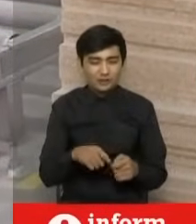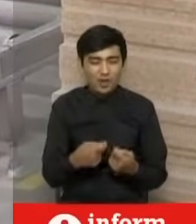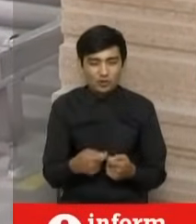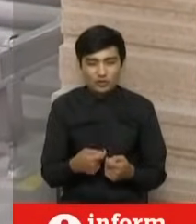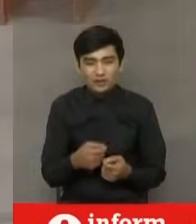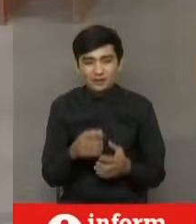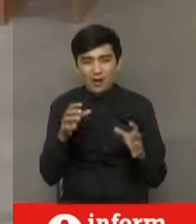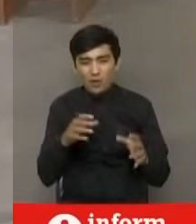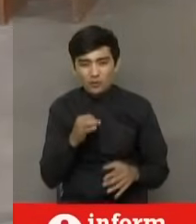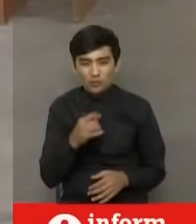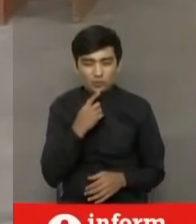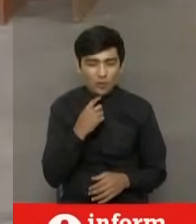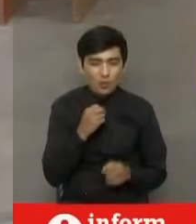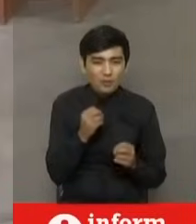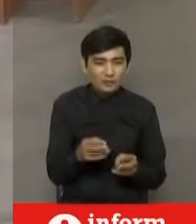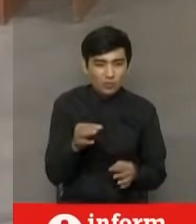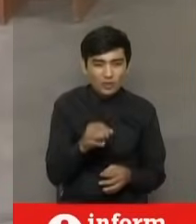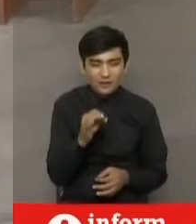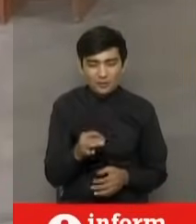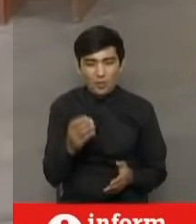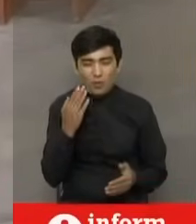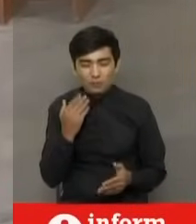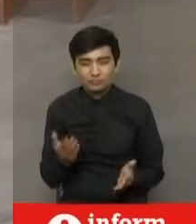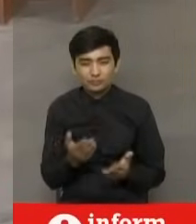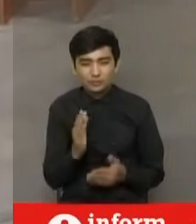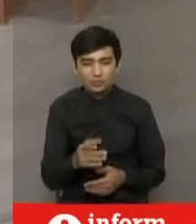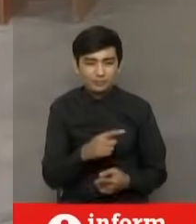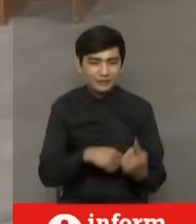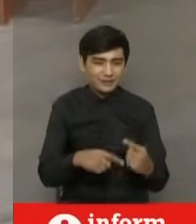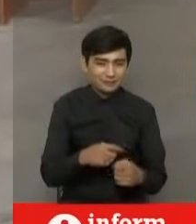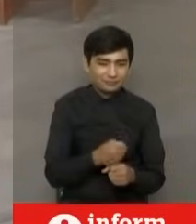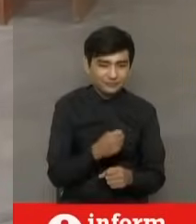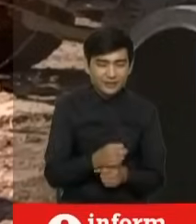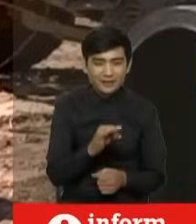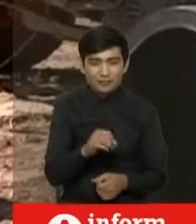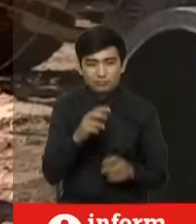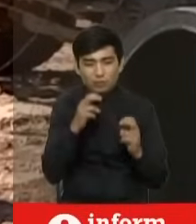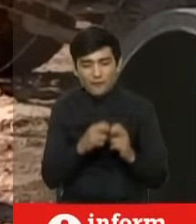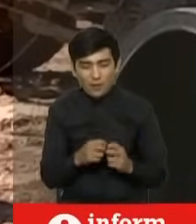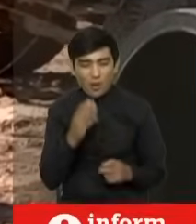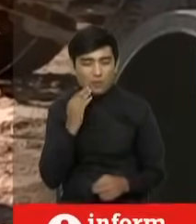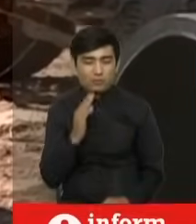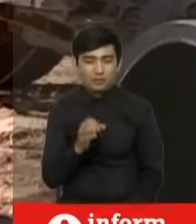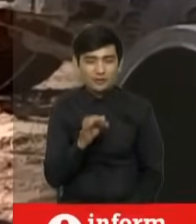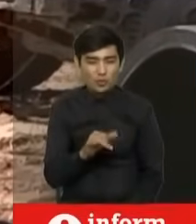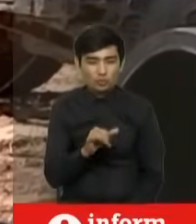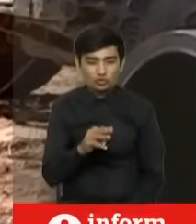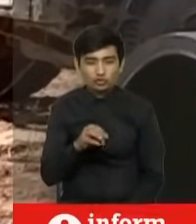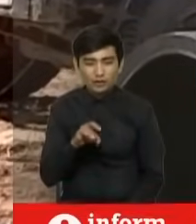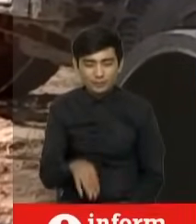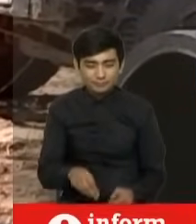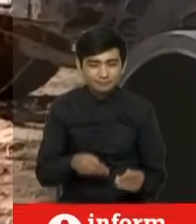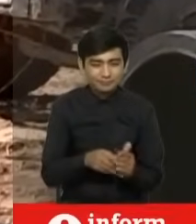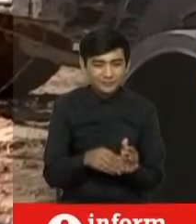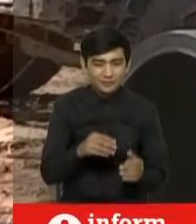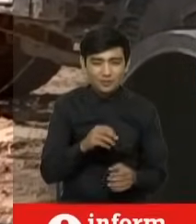охраны труда и безопасности. Облегчаются условия ведения бизнеса, упрощаются процедуры проверок. В ущерб безопасности работников